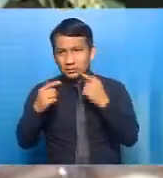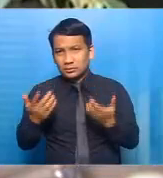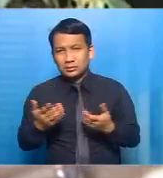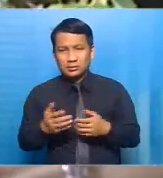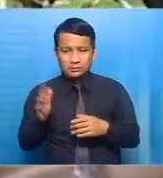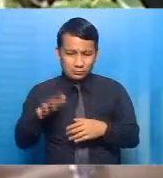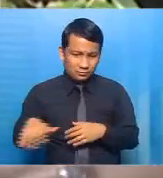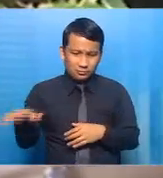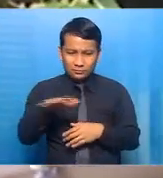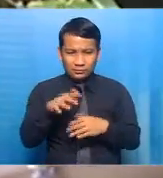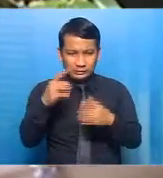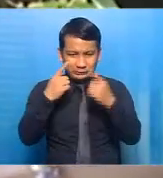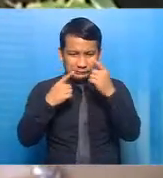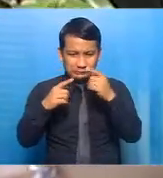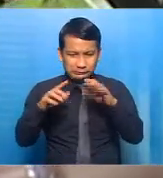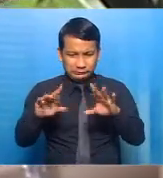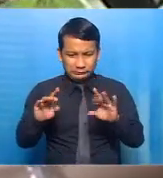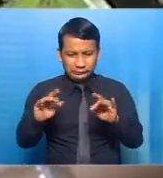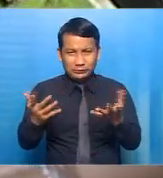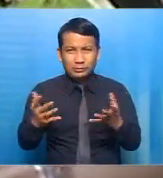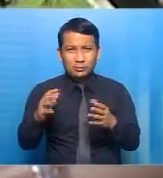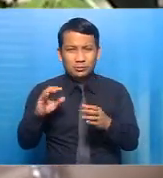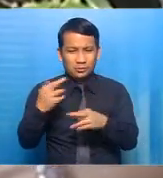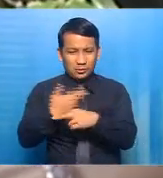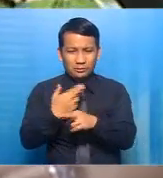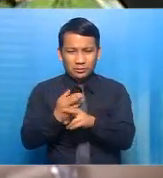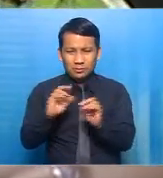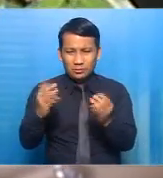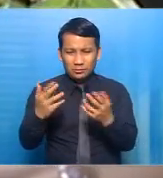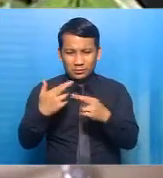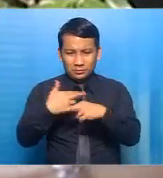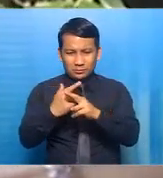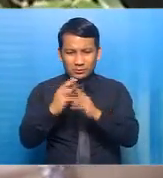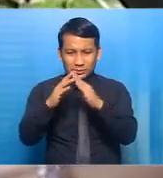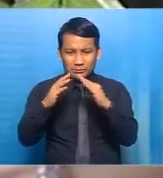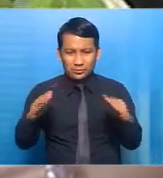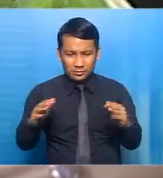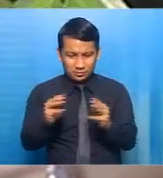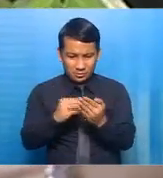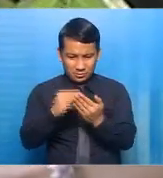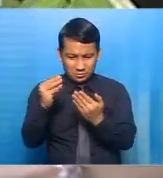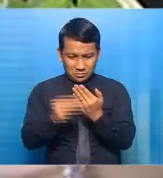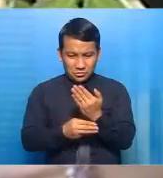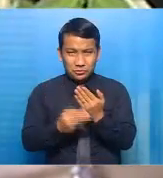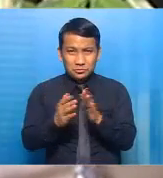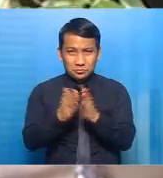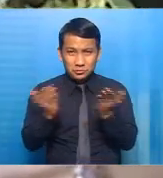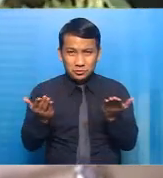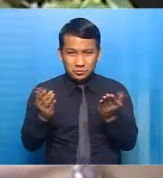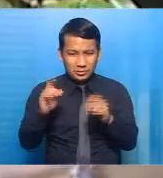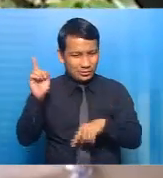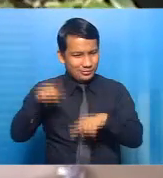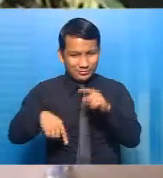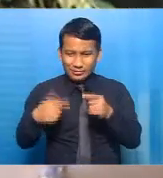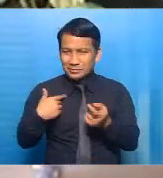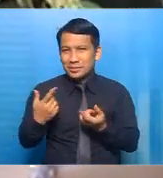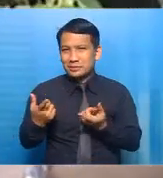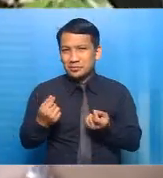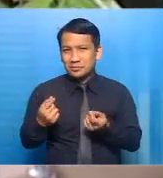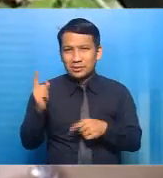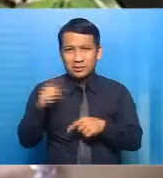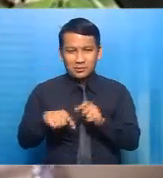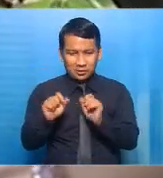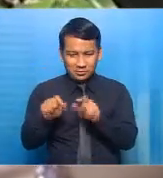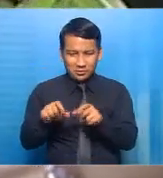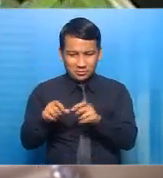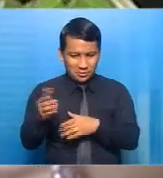Basa lahat, tapos wala pa kaming perang pampaayos ngayon ng bahay. Ang module ko di ko maasikaso kasi kailangan pa naming